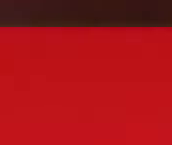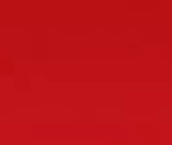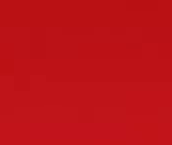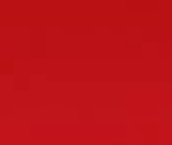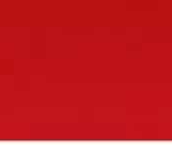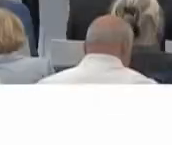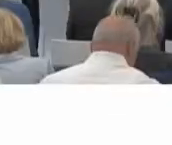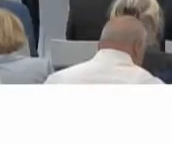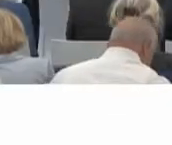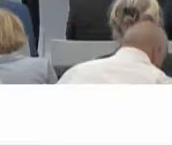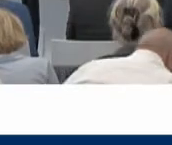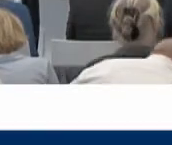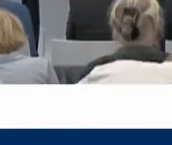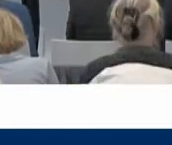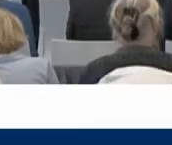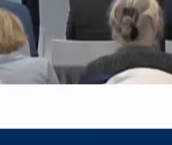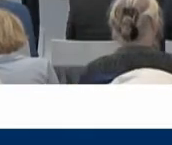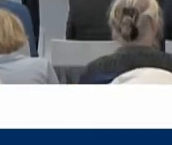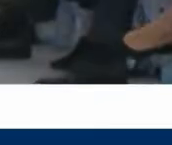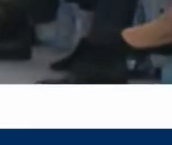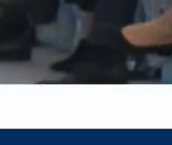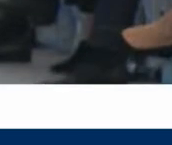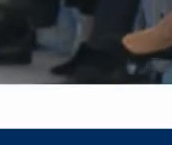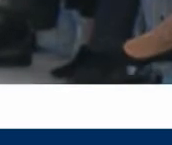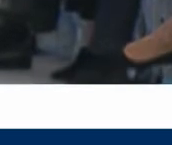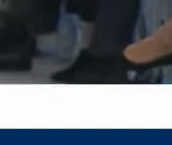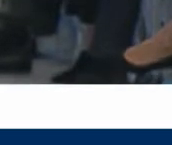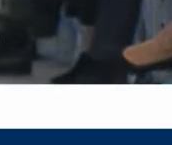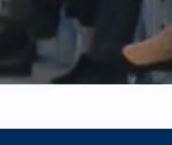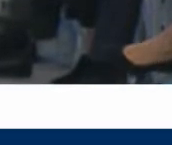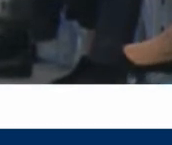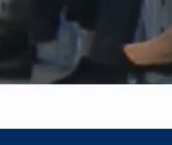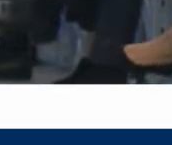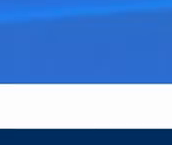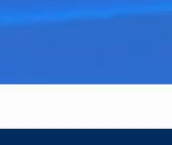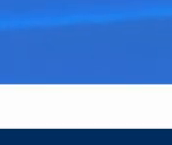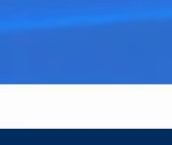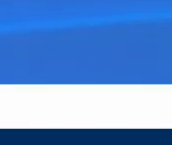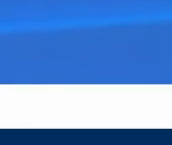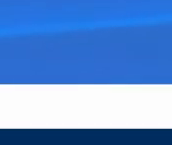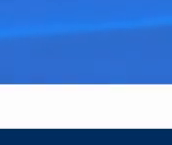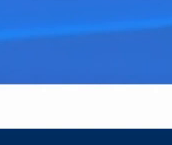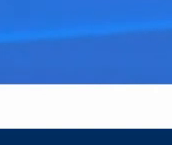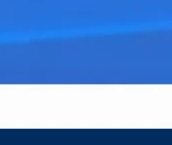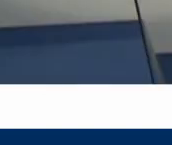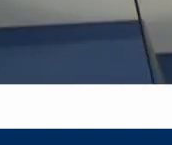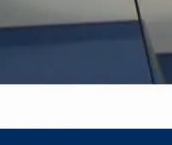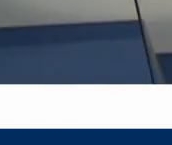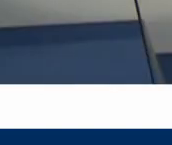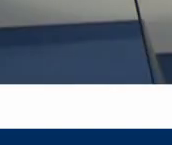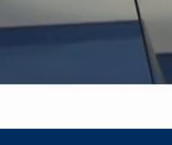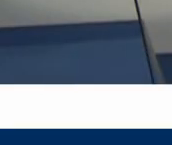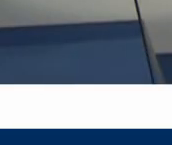הרבה. אסור שהעולם ישכח. טקס ההנצחה הרשמי לציון 50 שנה לטבח במינכן